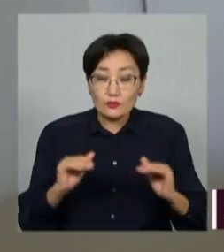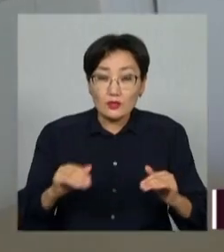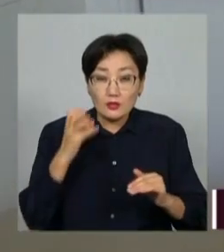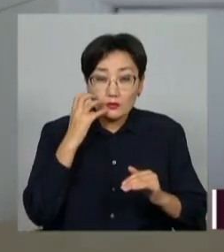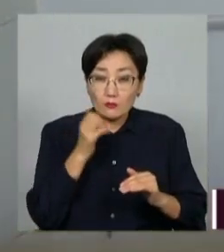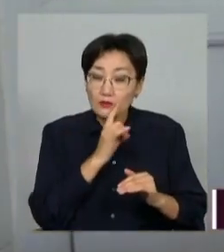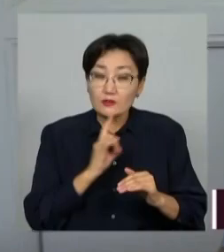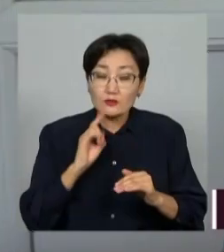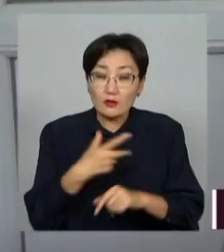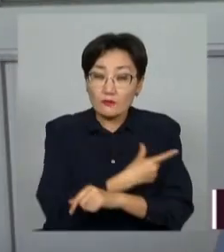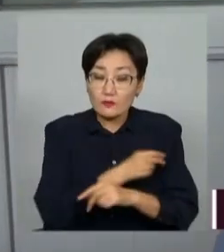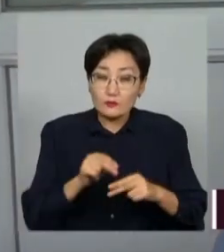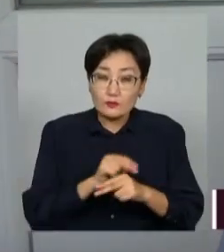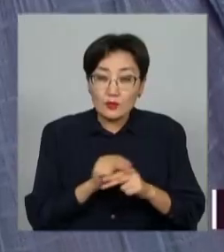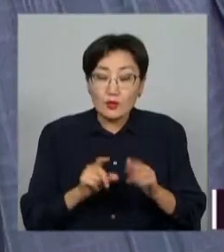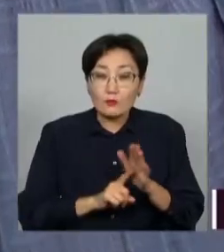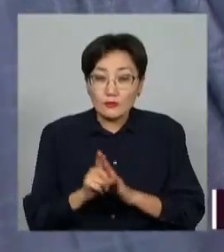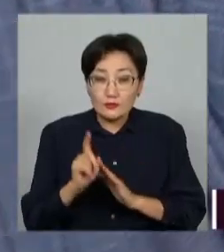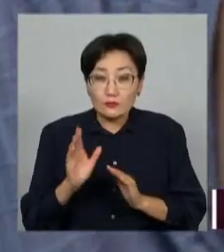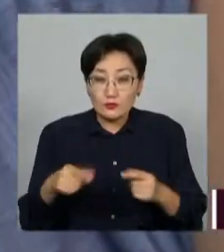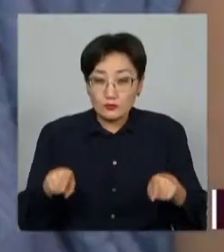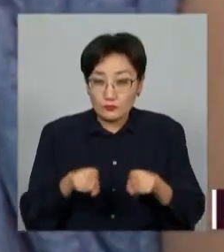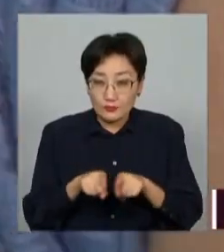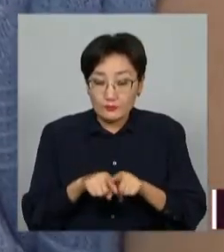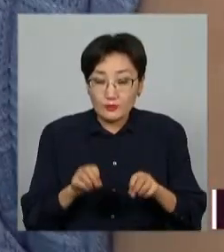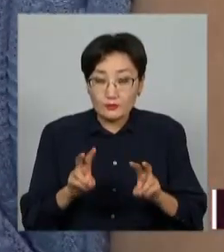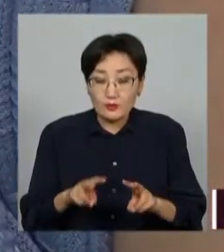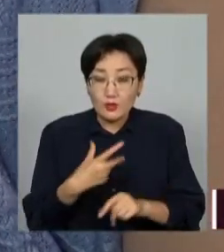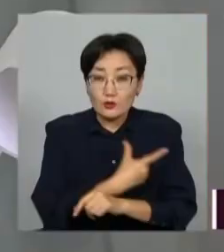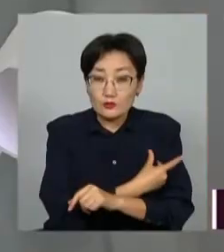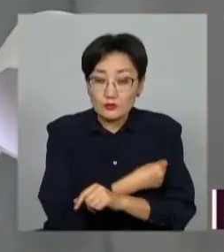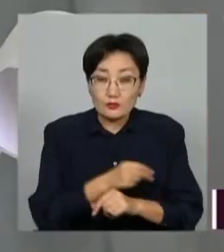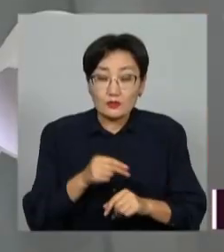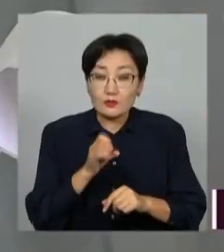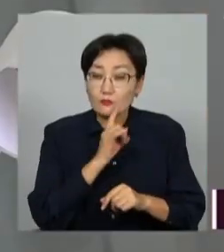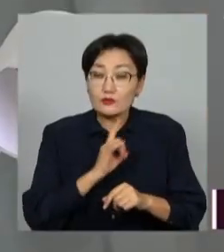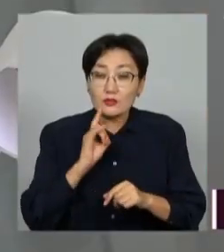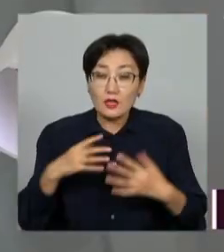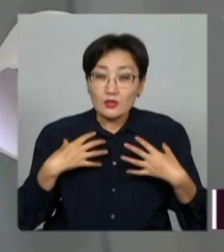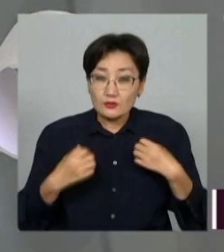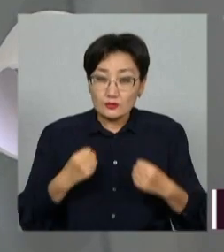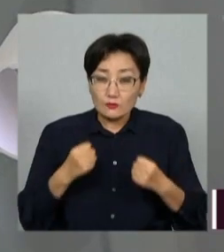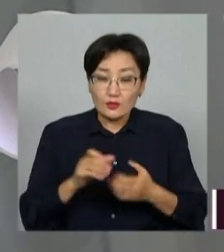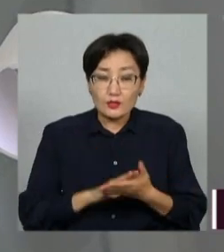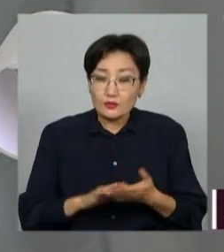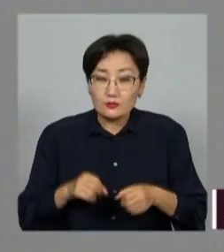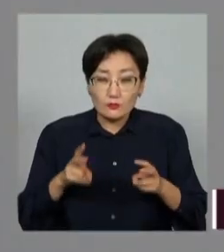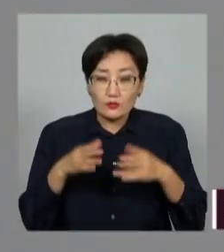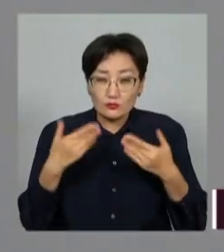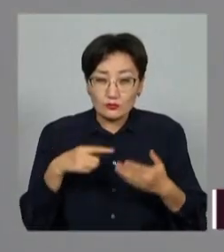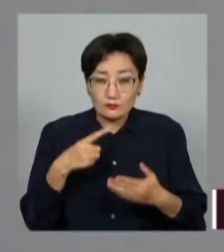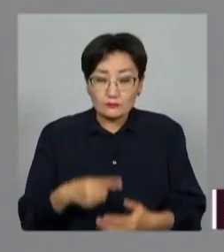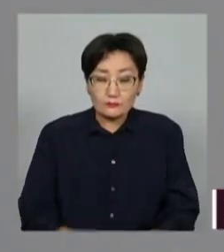жүкті әйелдерді де вакциналау басталды. Осы ретте мамандар екпе қыз келіншектердің денсаулығына еш сияны жоқ дейді.